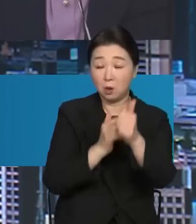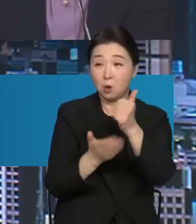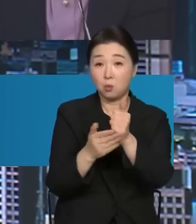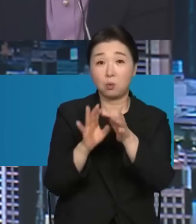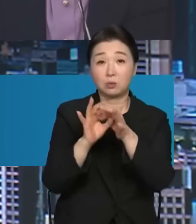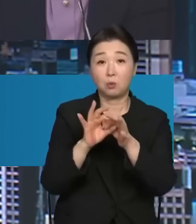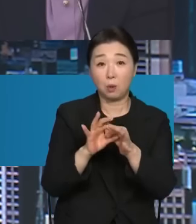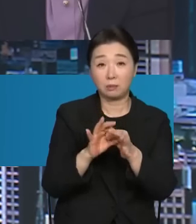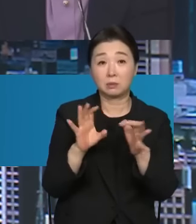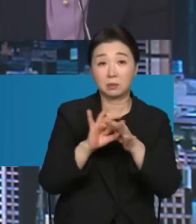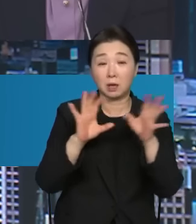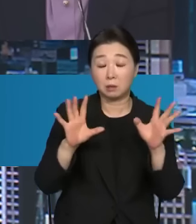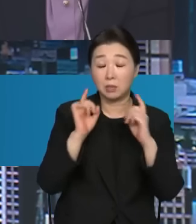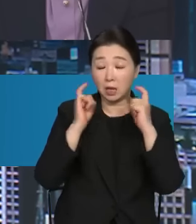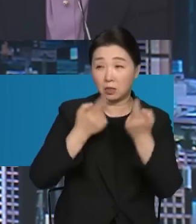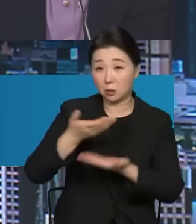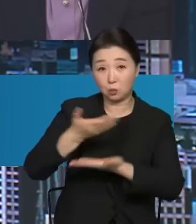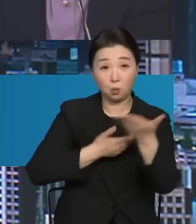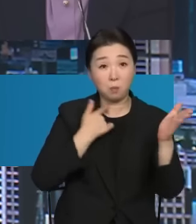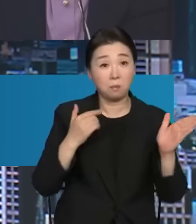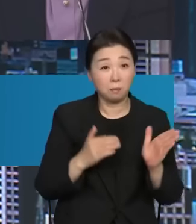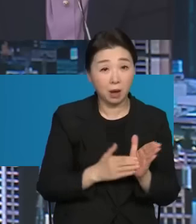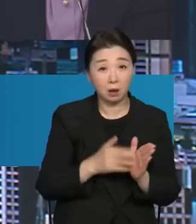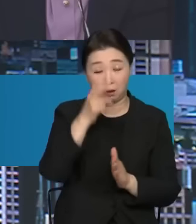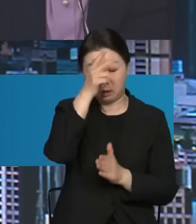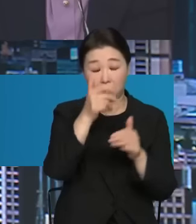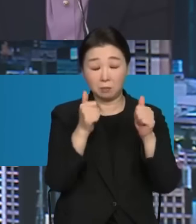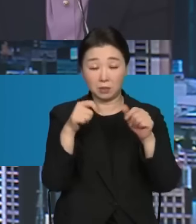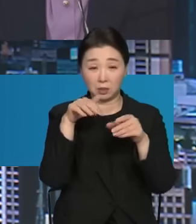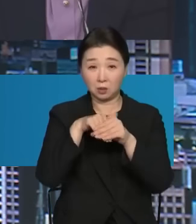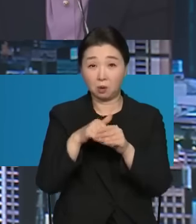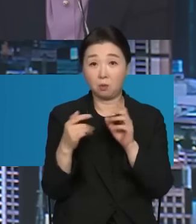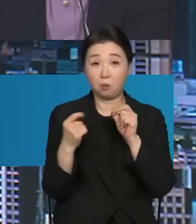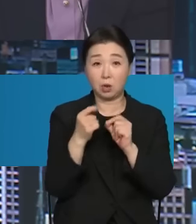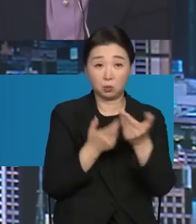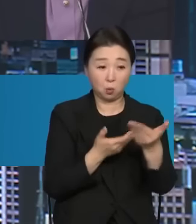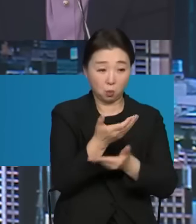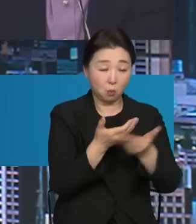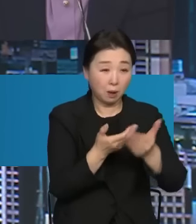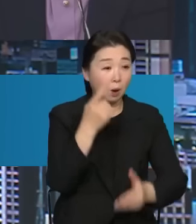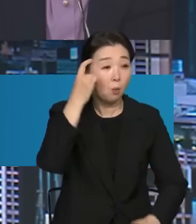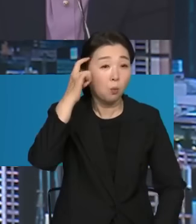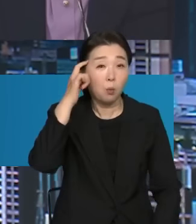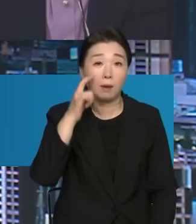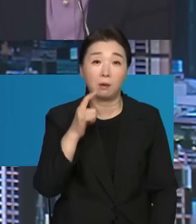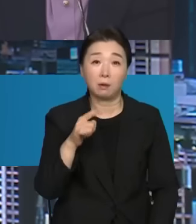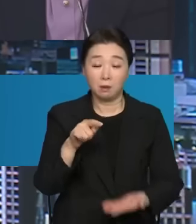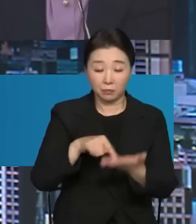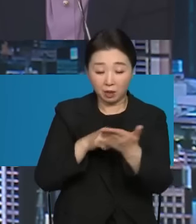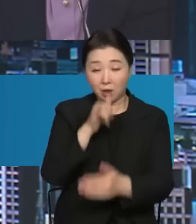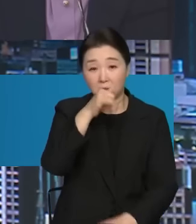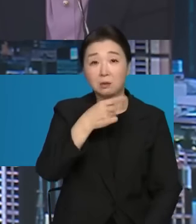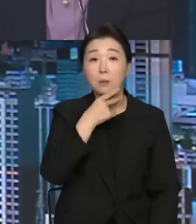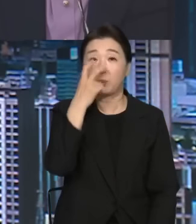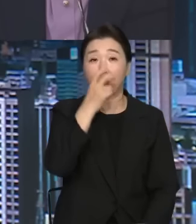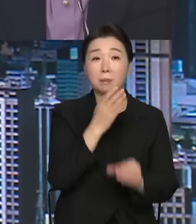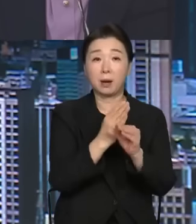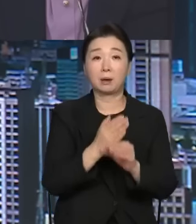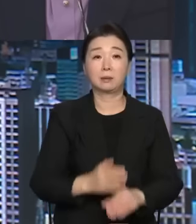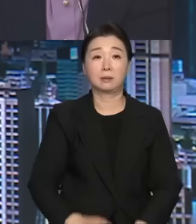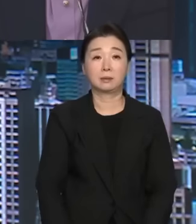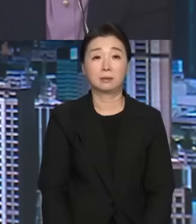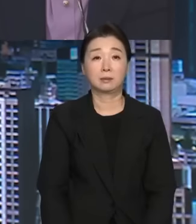개인적인 금전 거였던 겁니다 검찰은 선거를 앞두고 돈이 오간 경위와 대가성 여부를 집중해 수사하고 있습니다